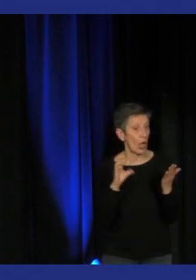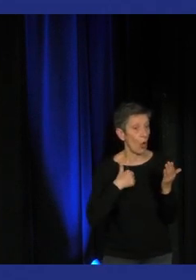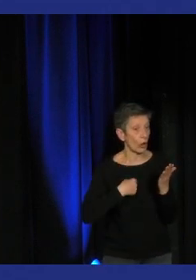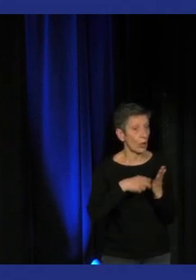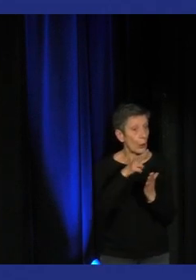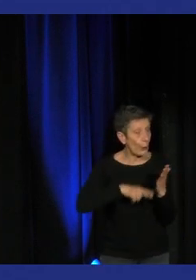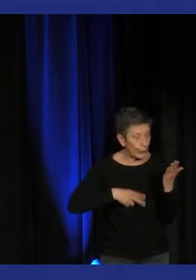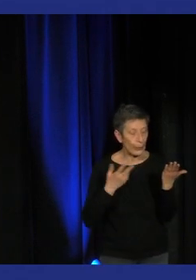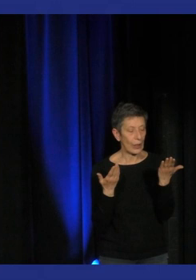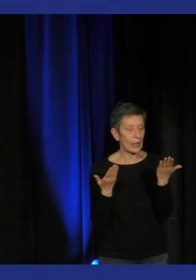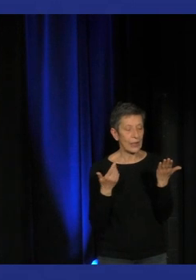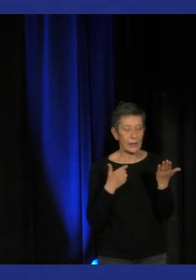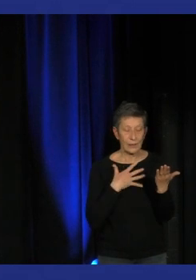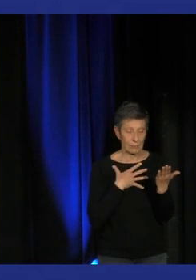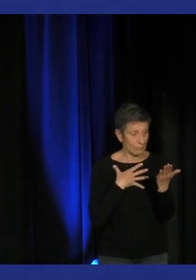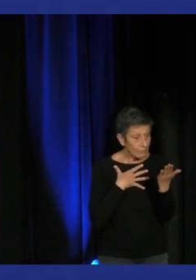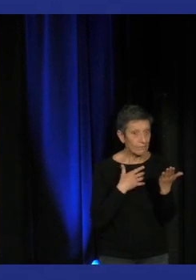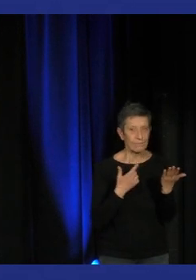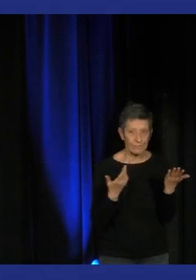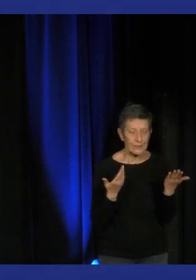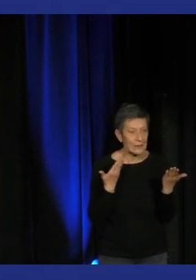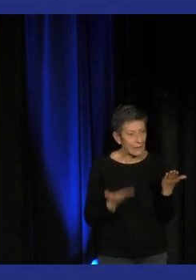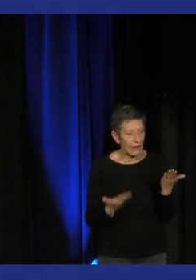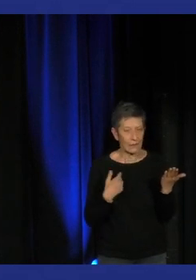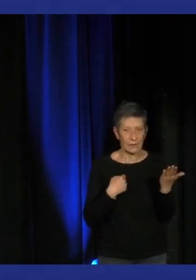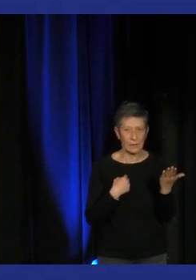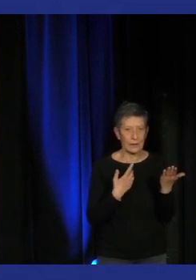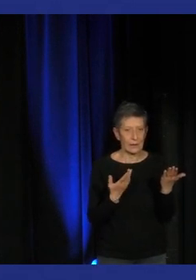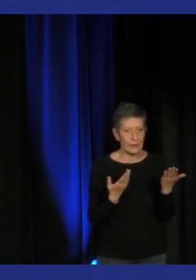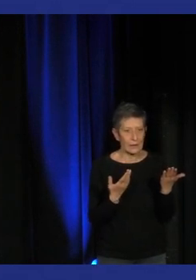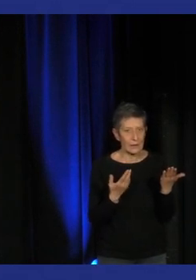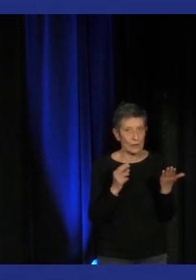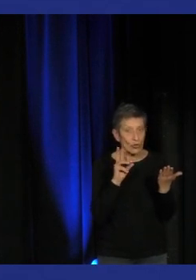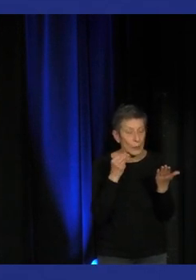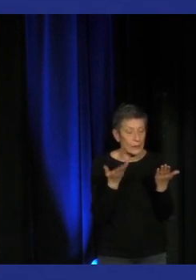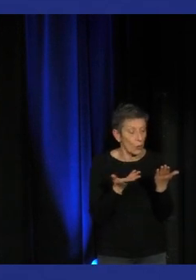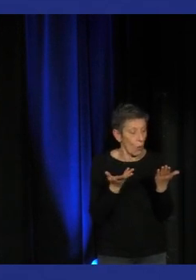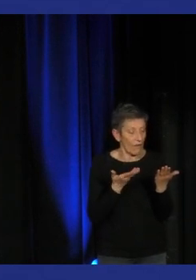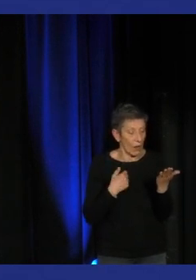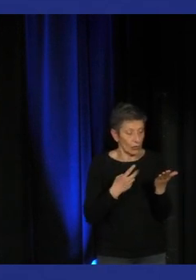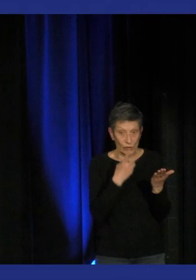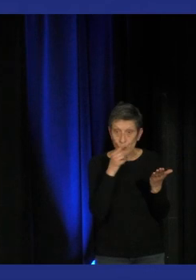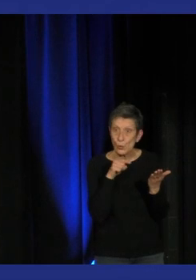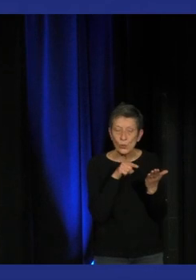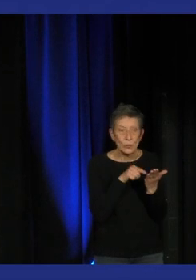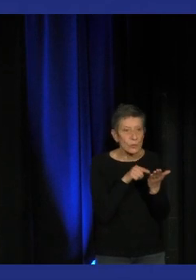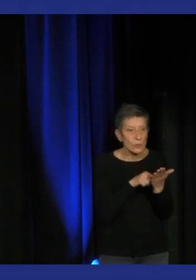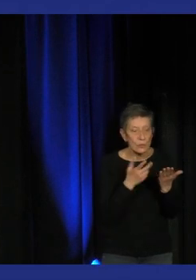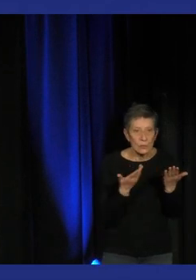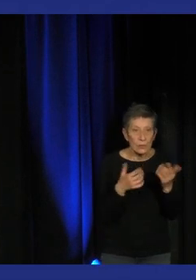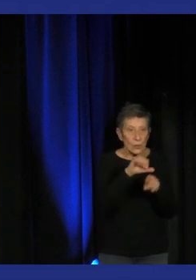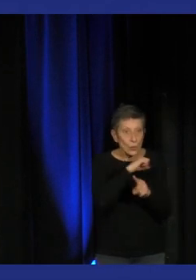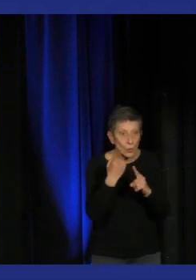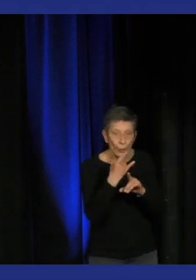l'impression de la richesse que pouvait donner de la socio, de